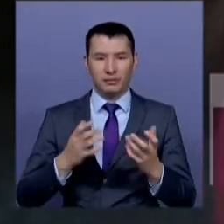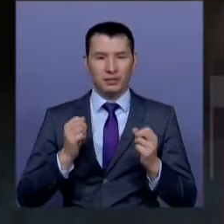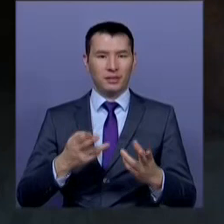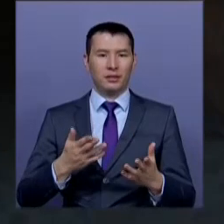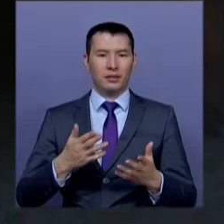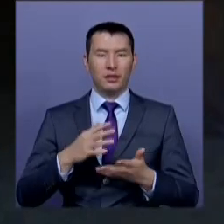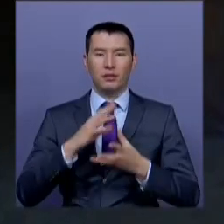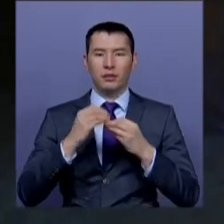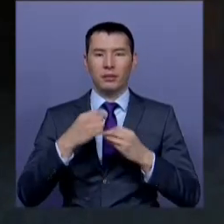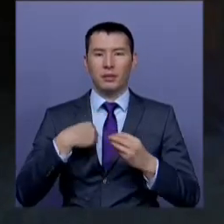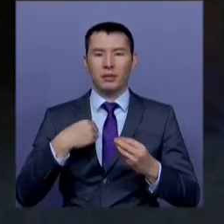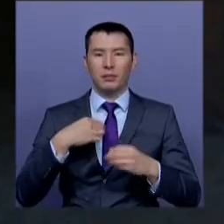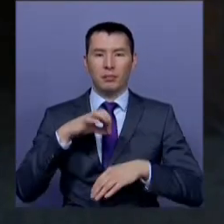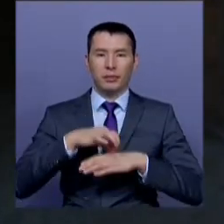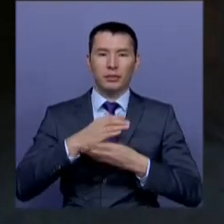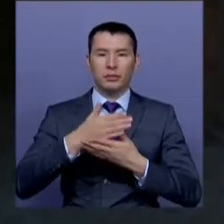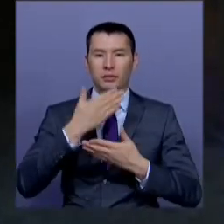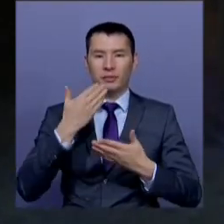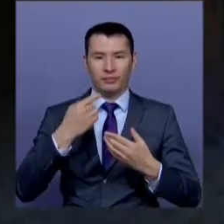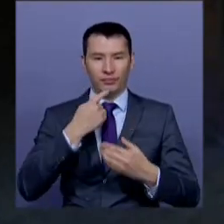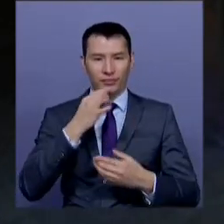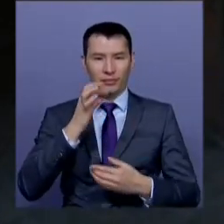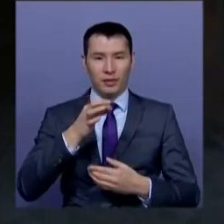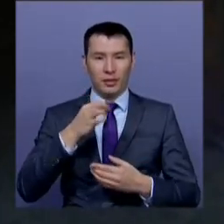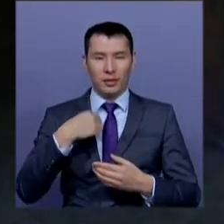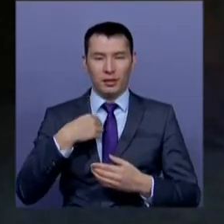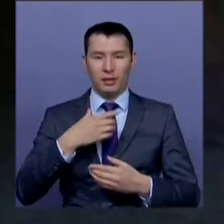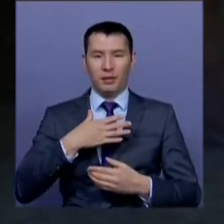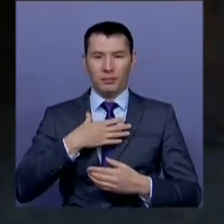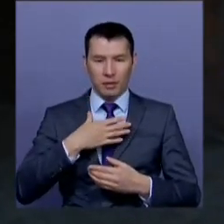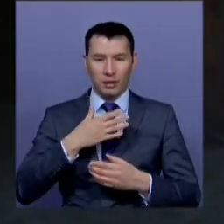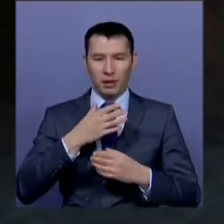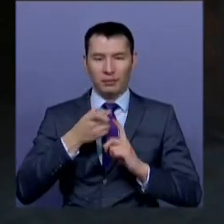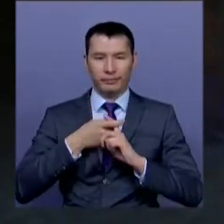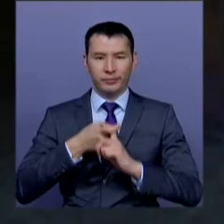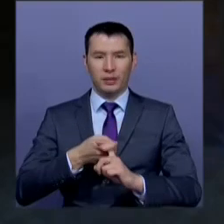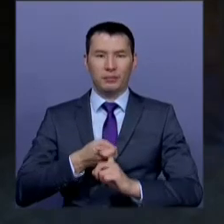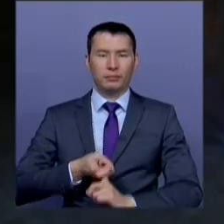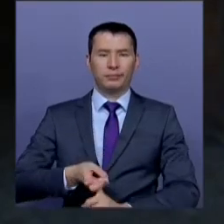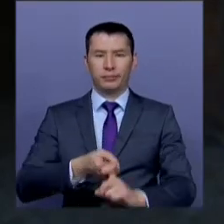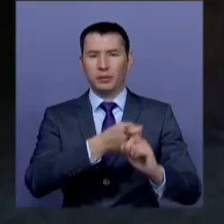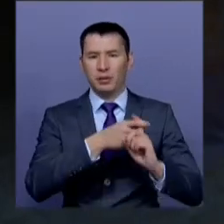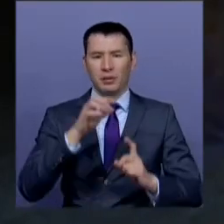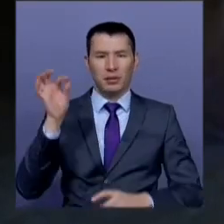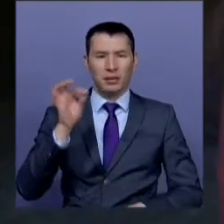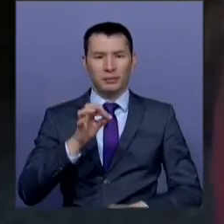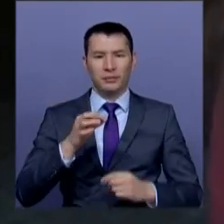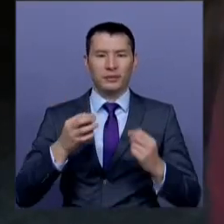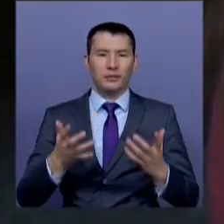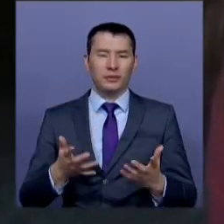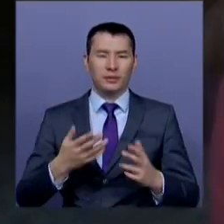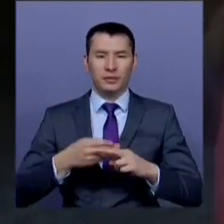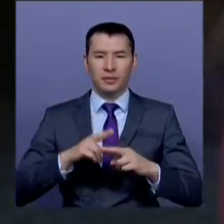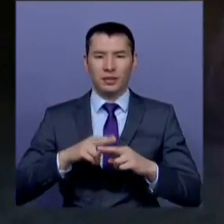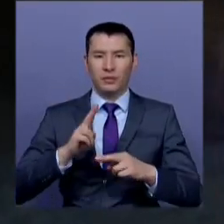проводя термометрию. Может быть, этот человек, этот сотрудник пришел на работу с повышенной температурой, но администрация его пропустила.